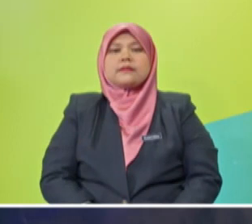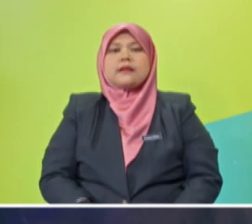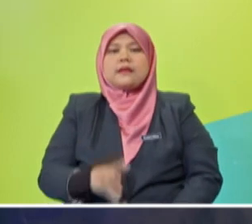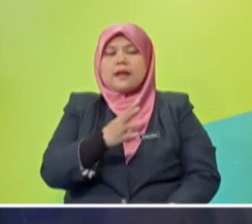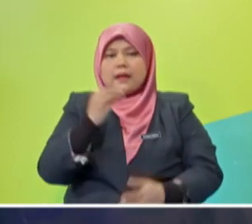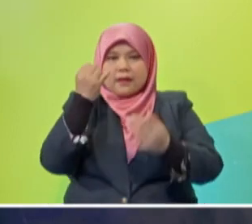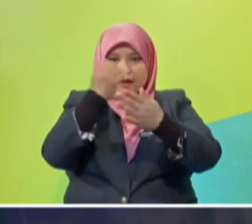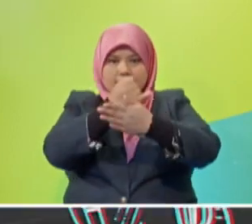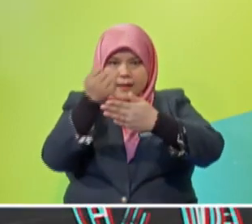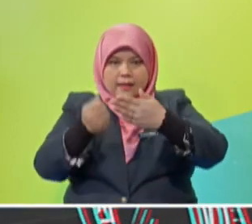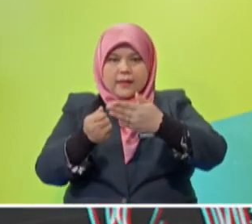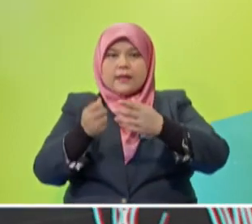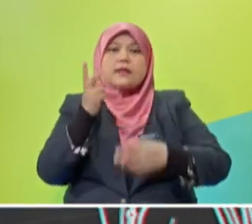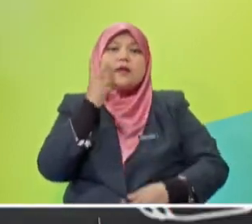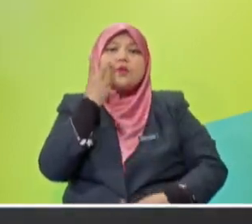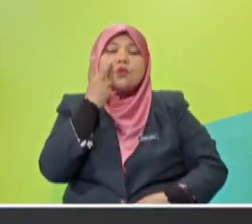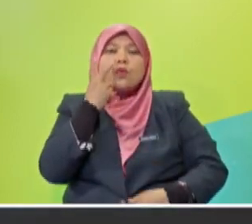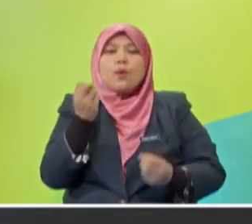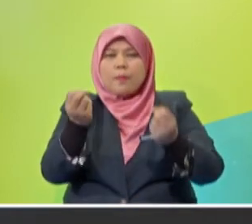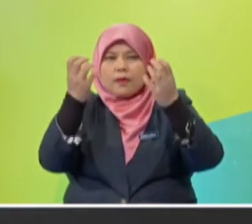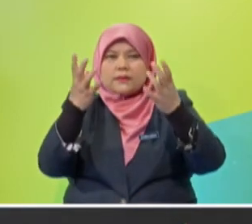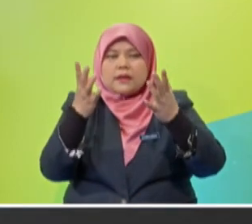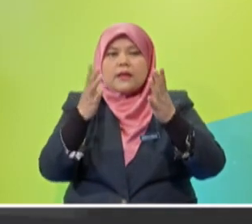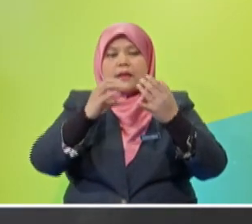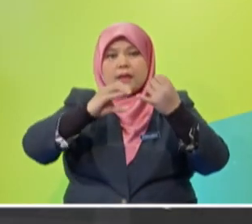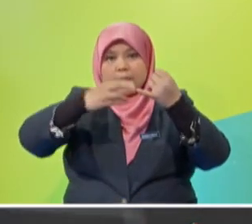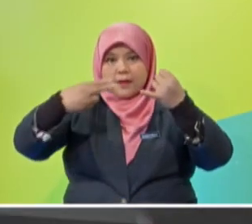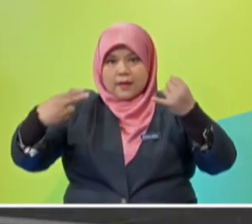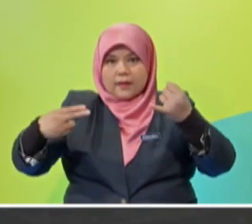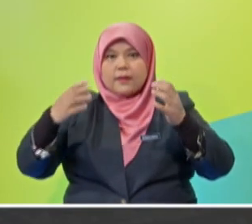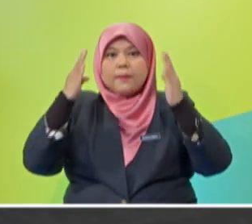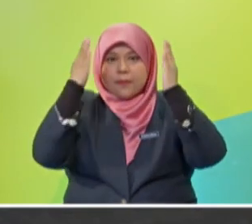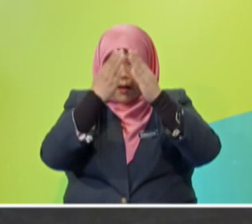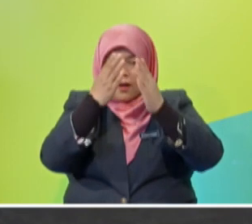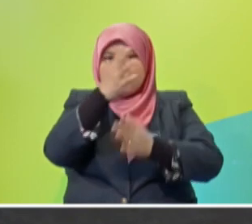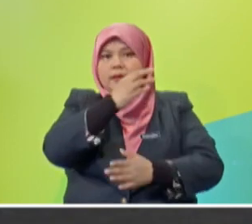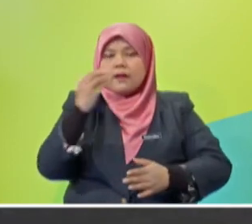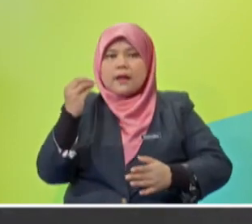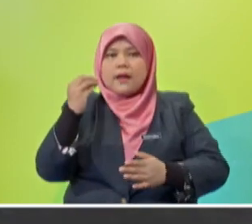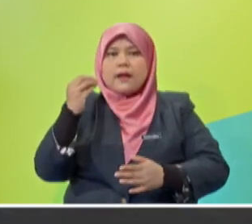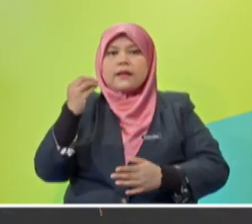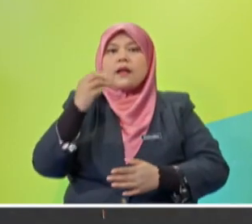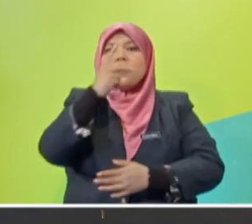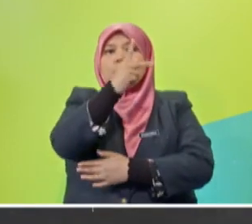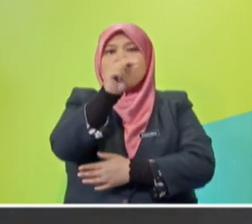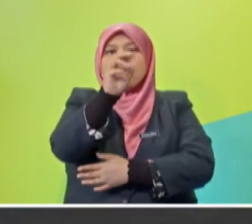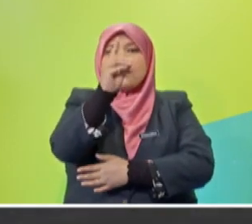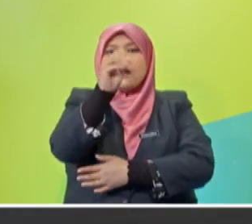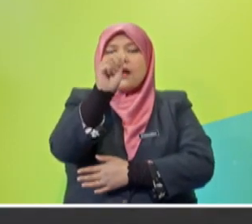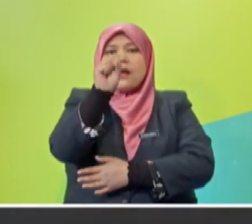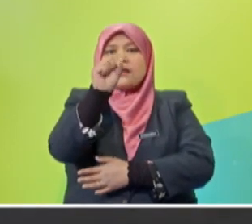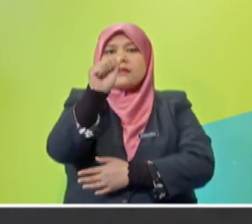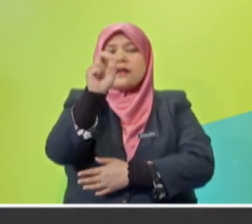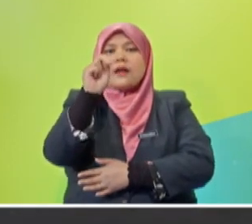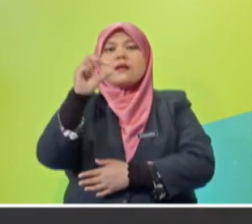adalah tanaman sayur-sayuran, banyak ditanam di Cameron Highlands, Pahang dan juga di Kundasang, Sabah. Okey, itu